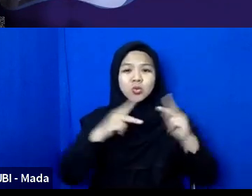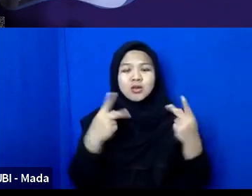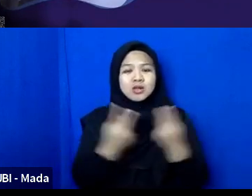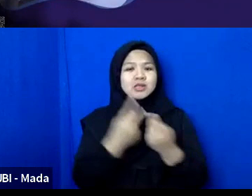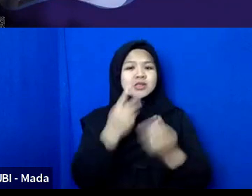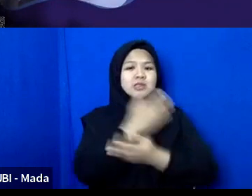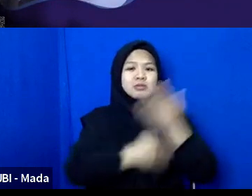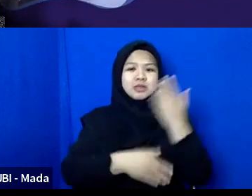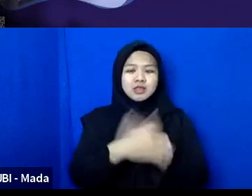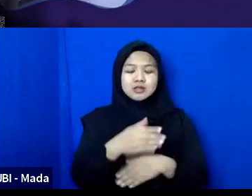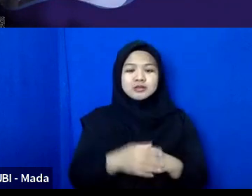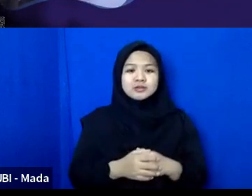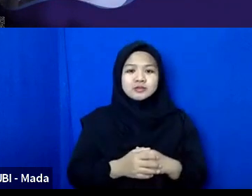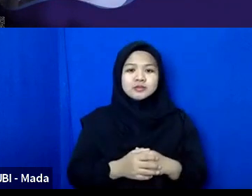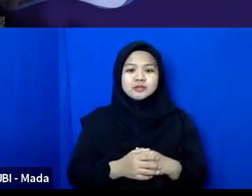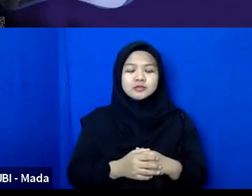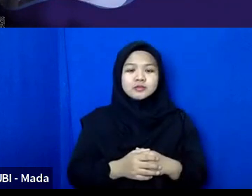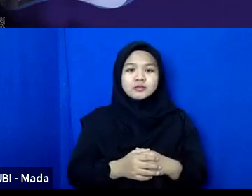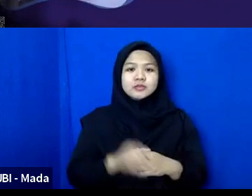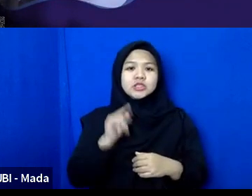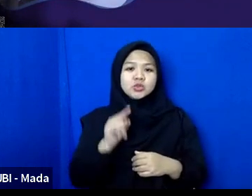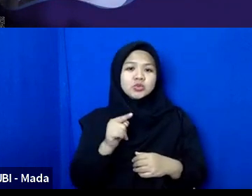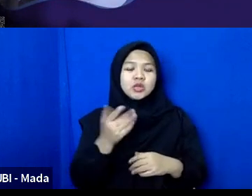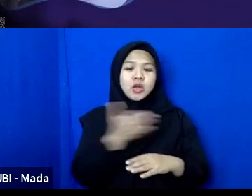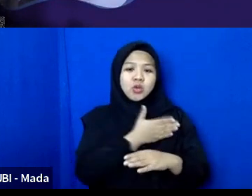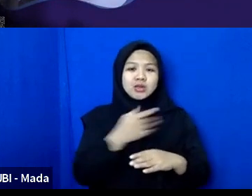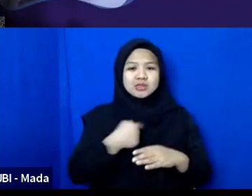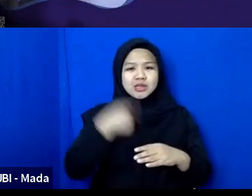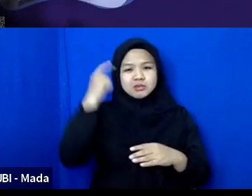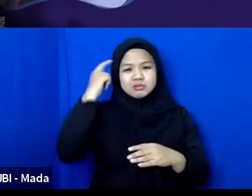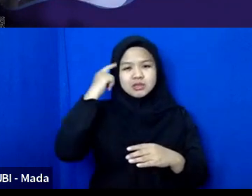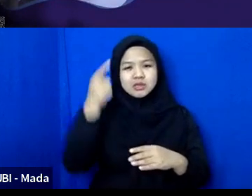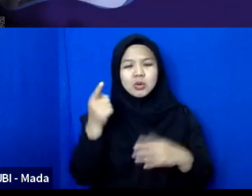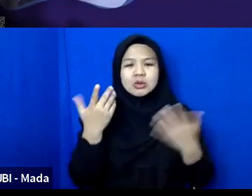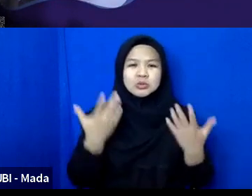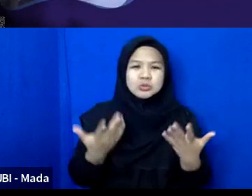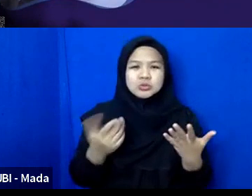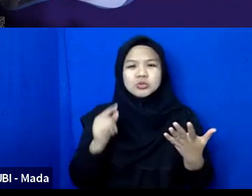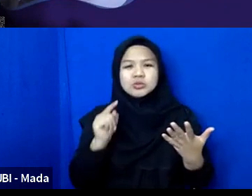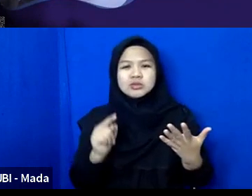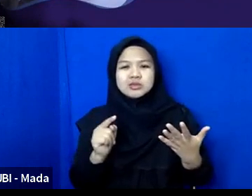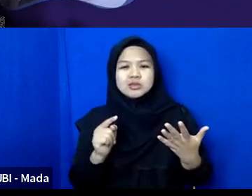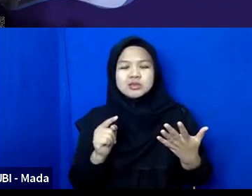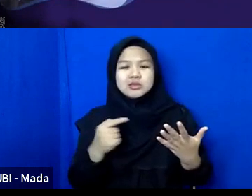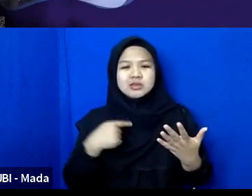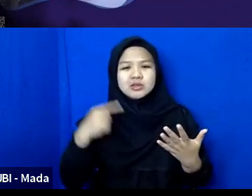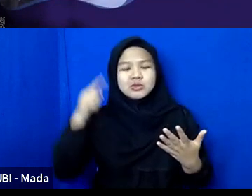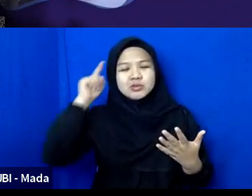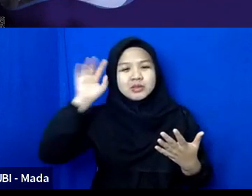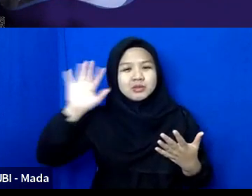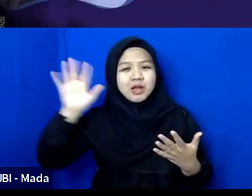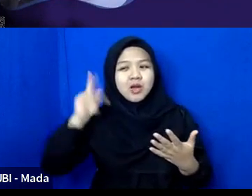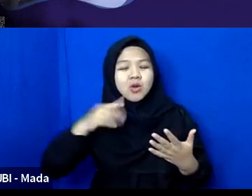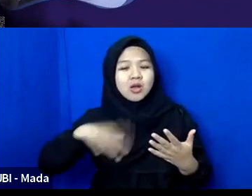disabilitas tetep itulah yang sayap Ah banyak yang saya pikir aduh itu aku mengimpikan ya gitu